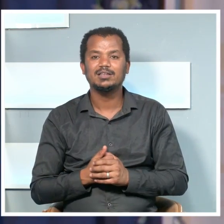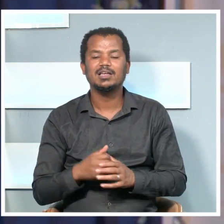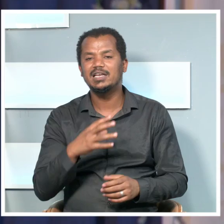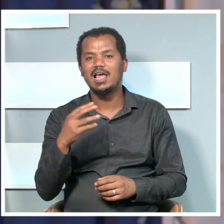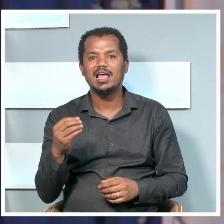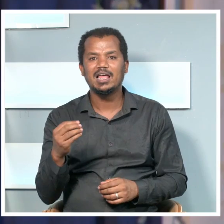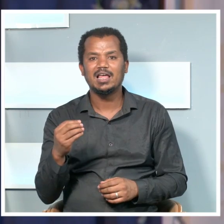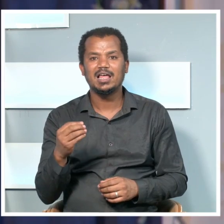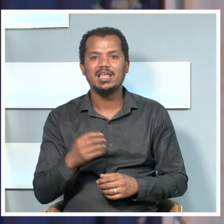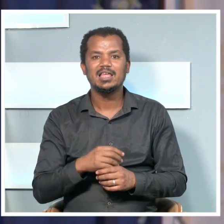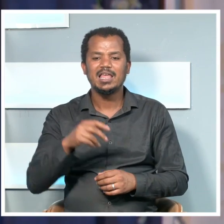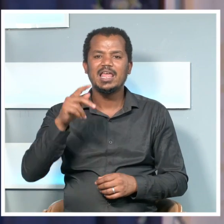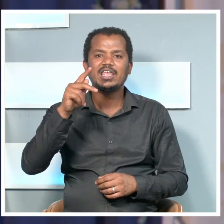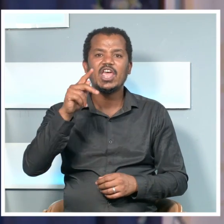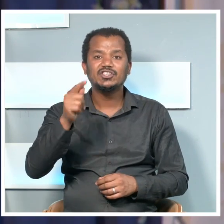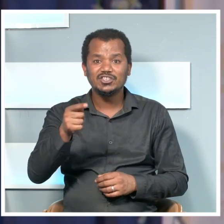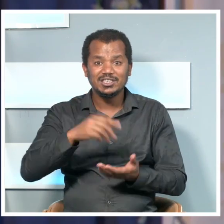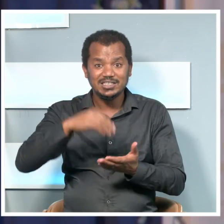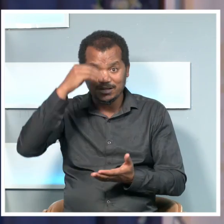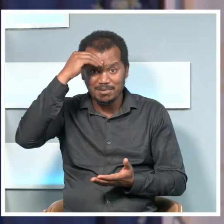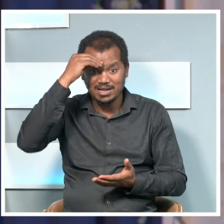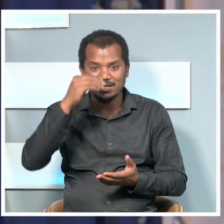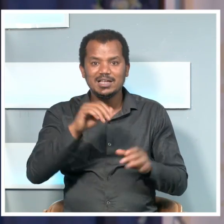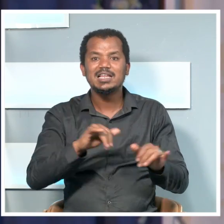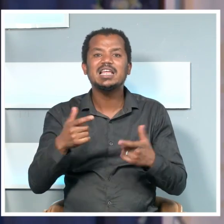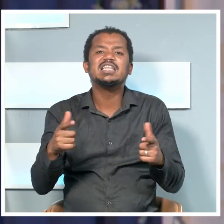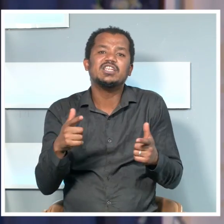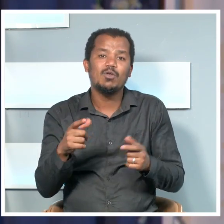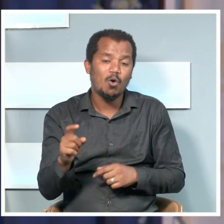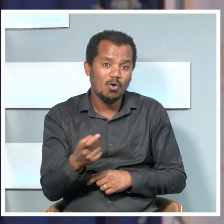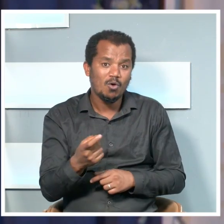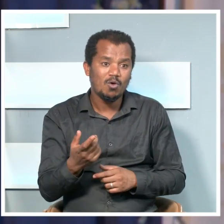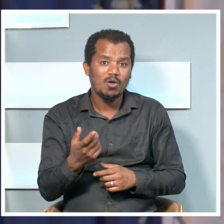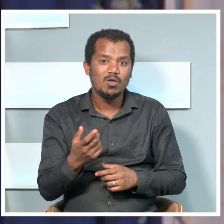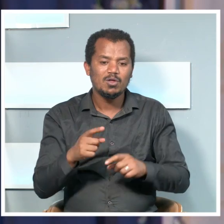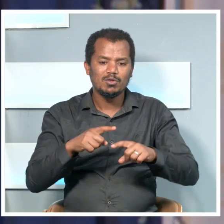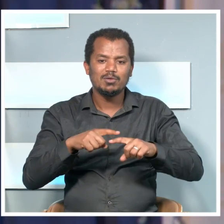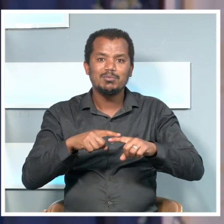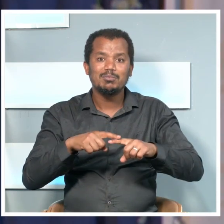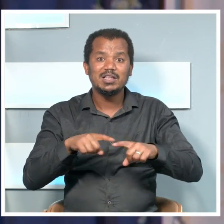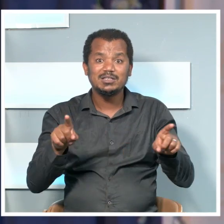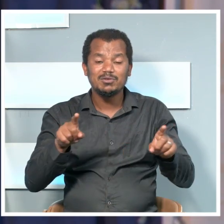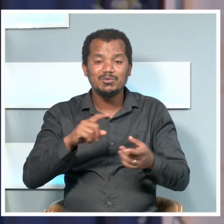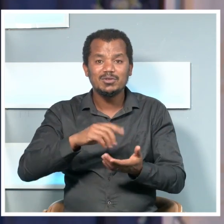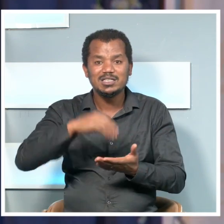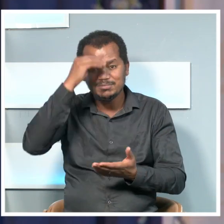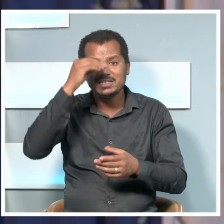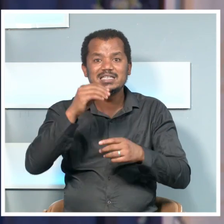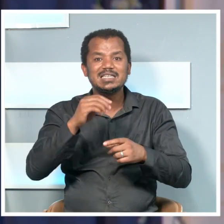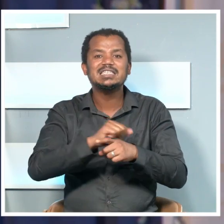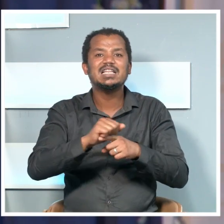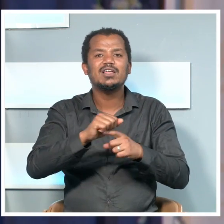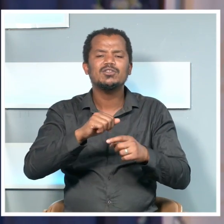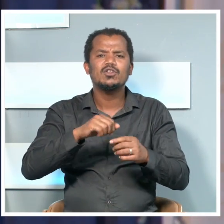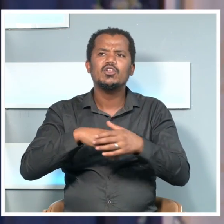نا كيجلي استمر ندل هونو بس special education يسالت أناش